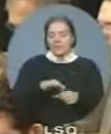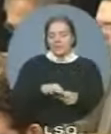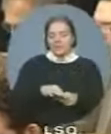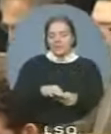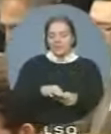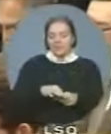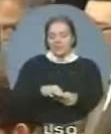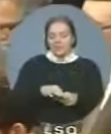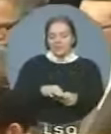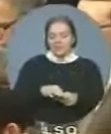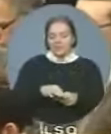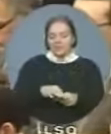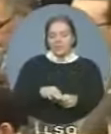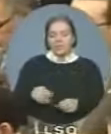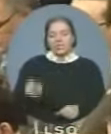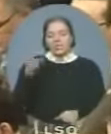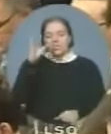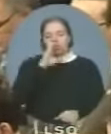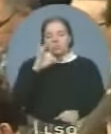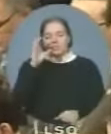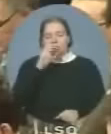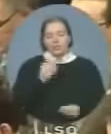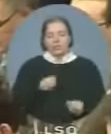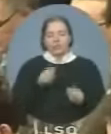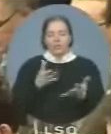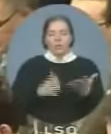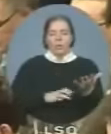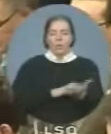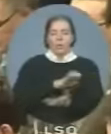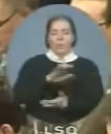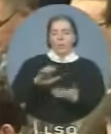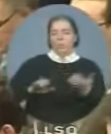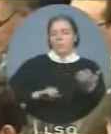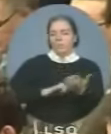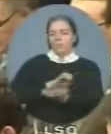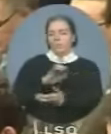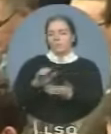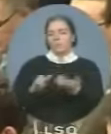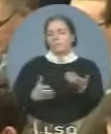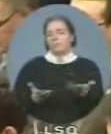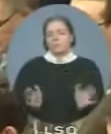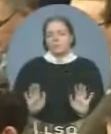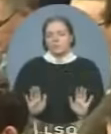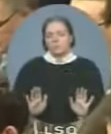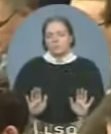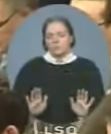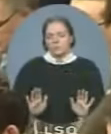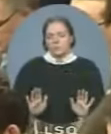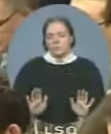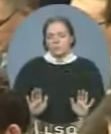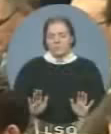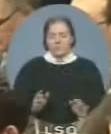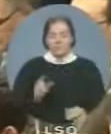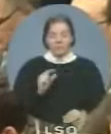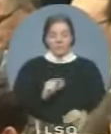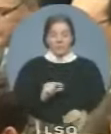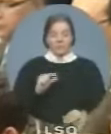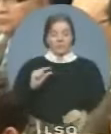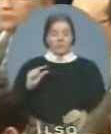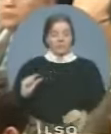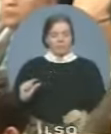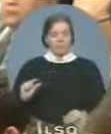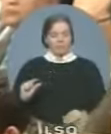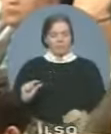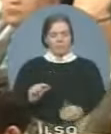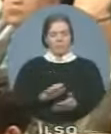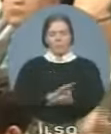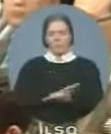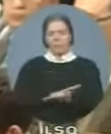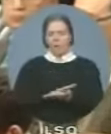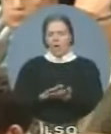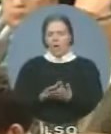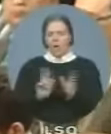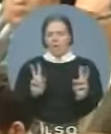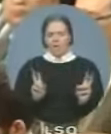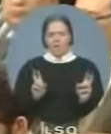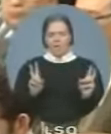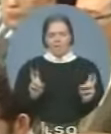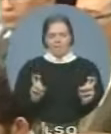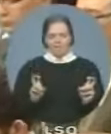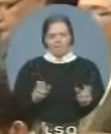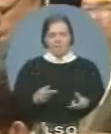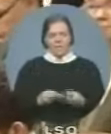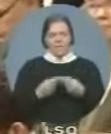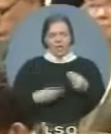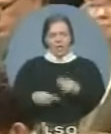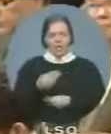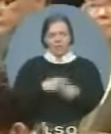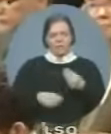Et le truc qui meurt de tout le c'est le fait que c'est un gouvernement est gouvernement est une économie, avec un bon budget qui est